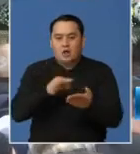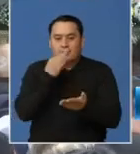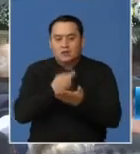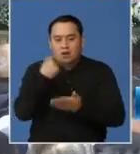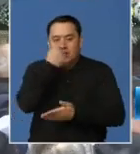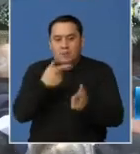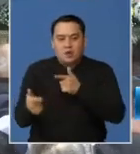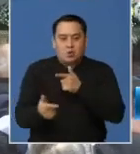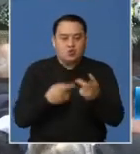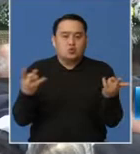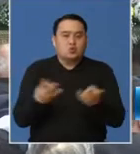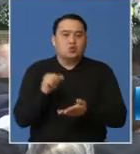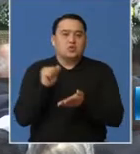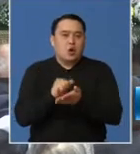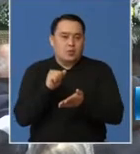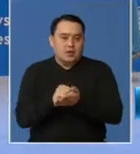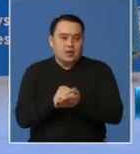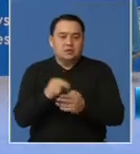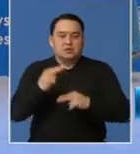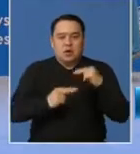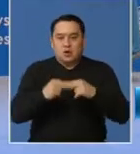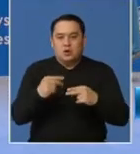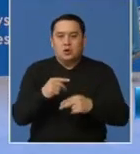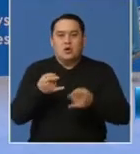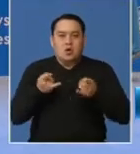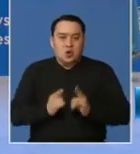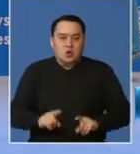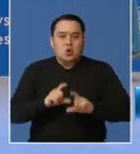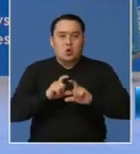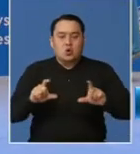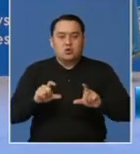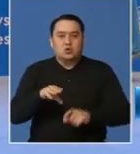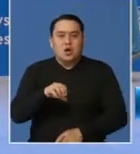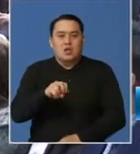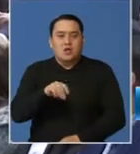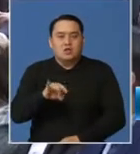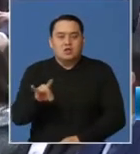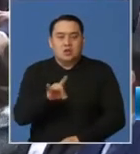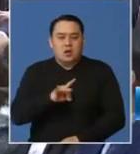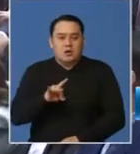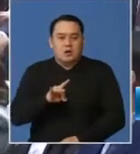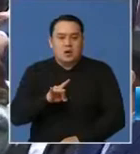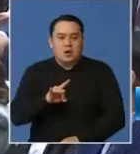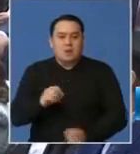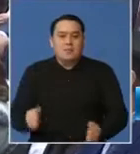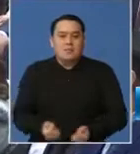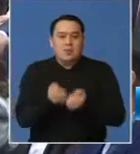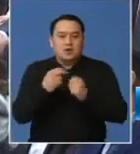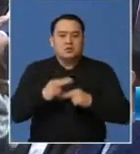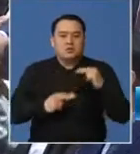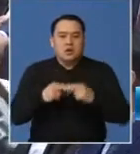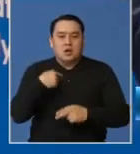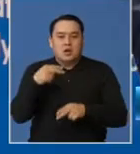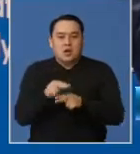лицам подготовить необходимые документы для строительства роддома в сельском округе Жаланаш Раимбекского района. Поддержал он и